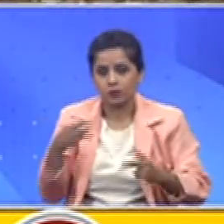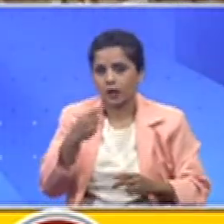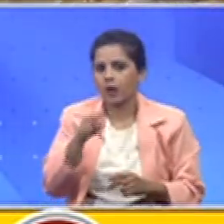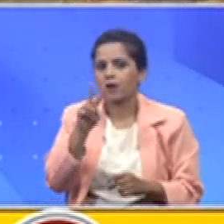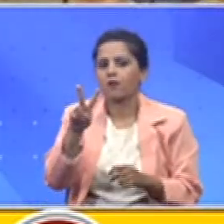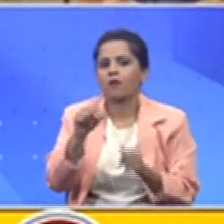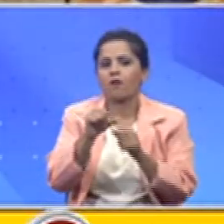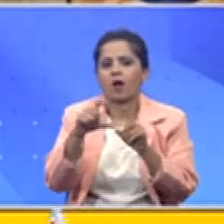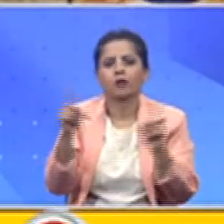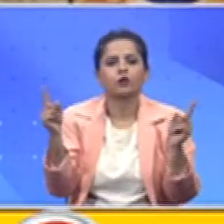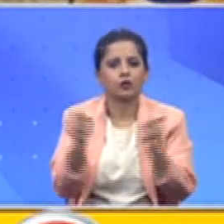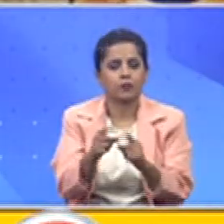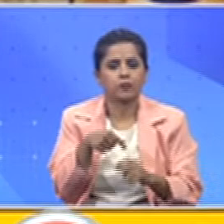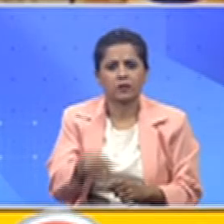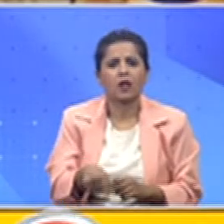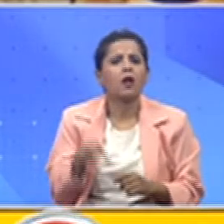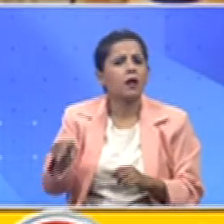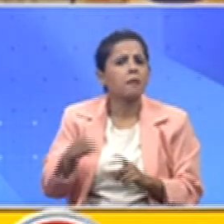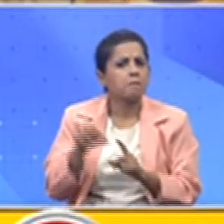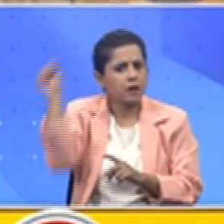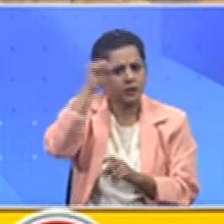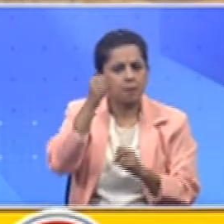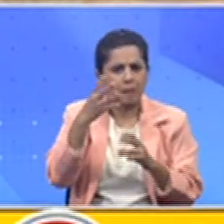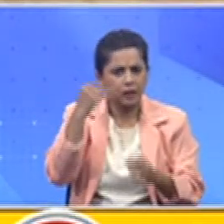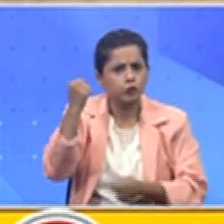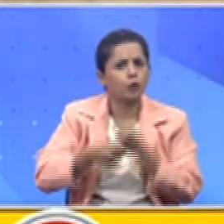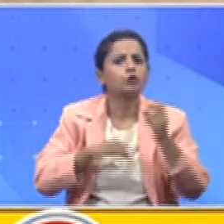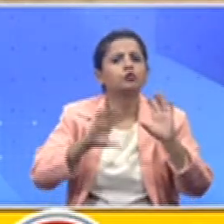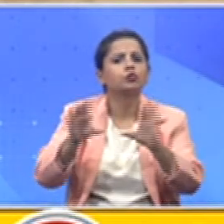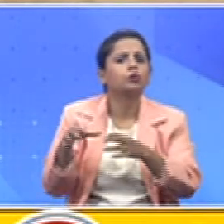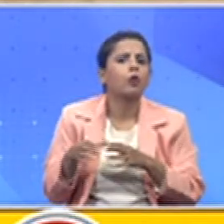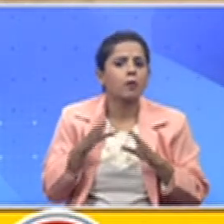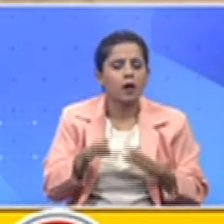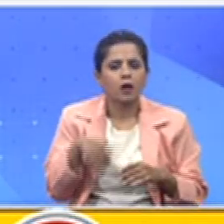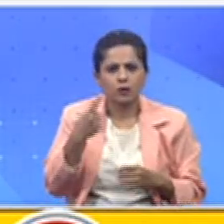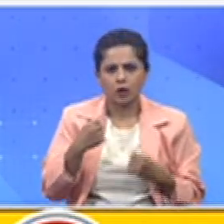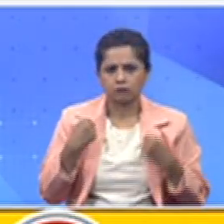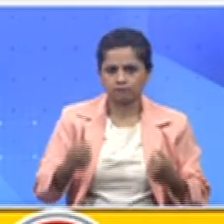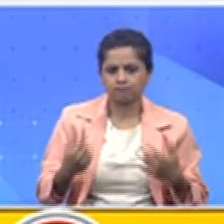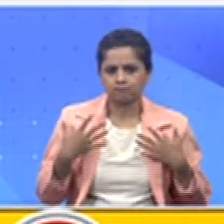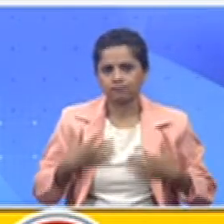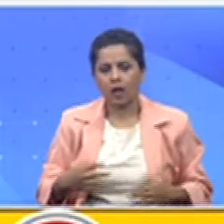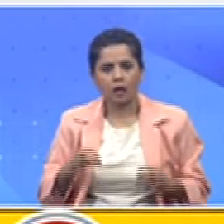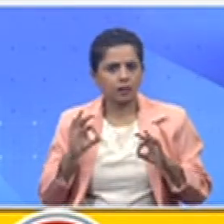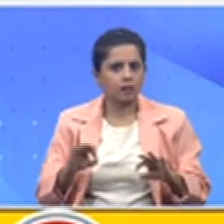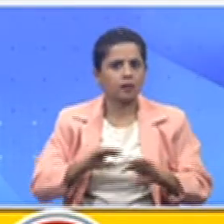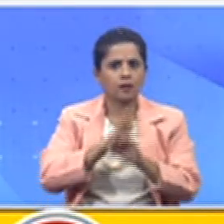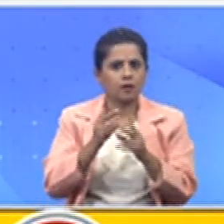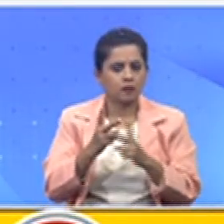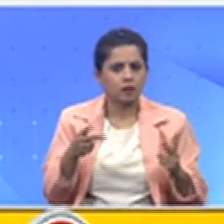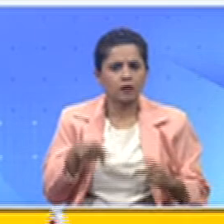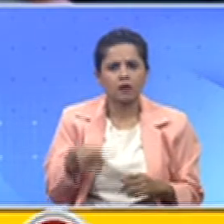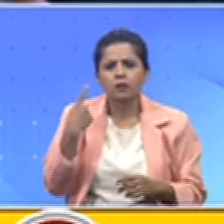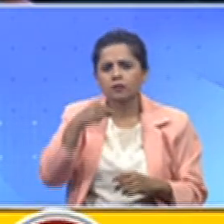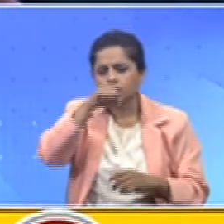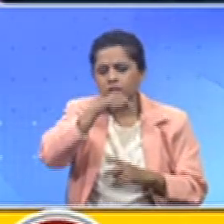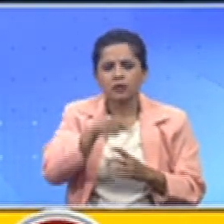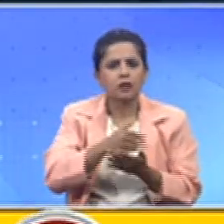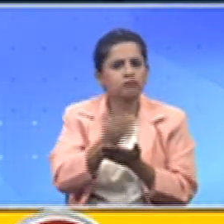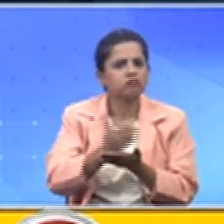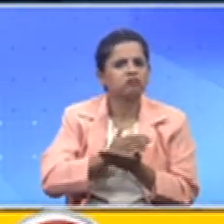में कई स्पोर्ट्स ग्रुप्स भी बनाए गए हैं जो फिटनेस पर ध्यान देने और नशा मुक्ति के